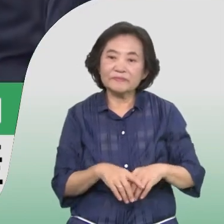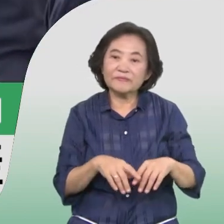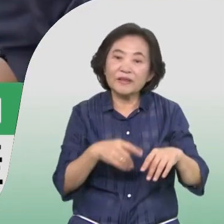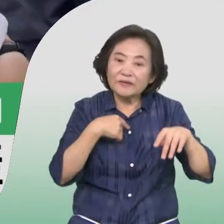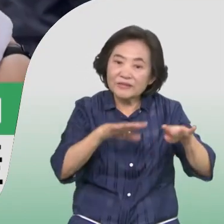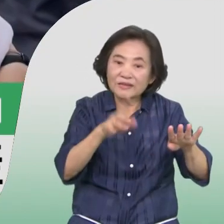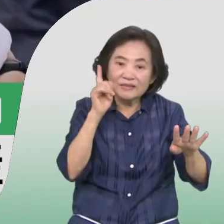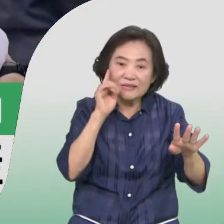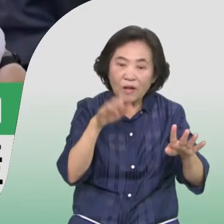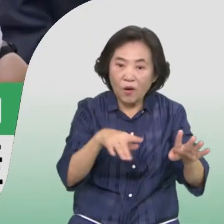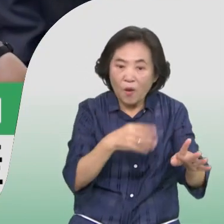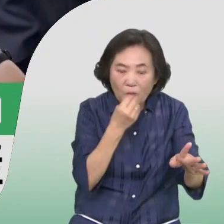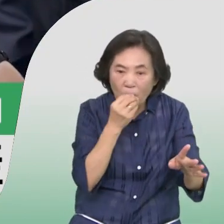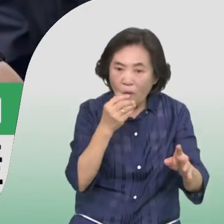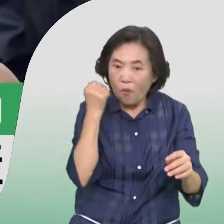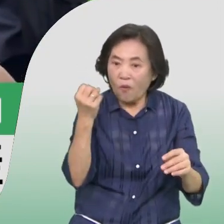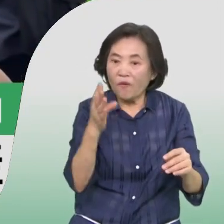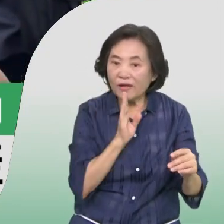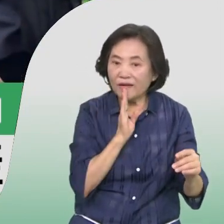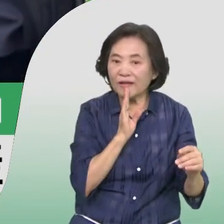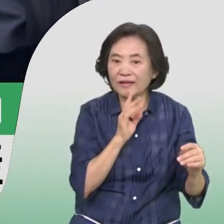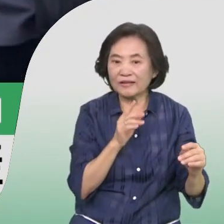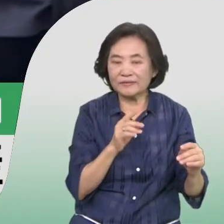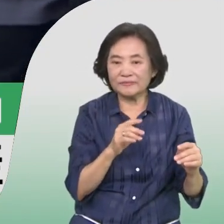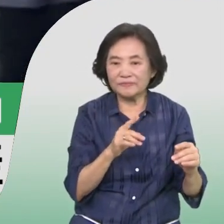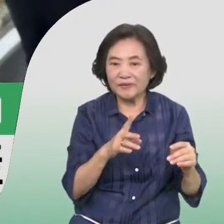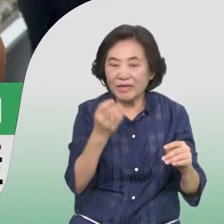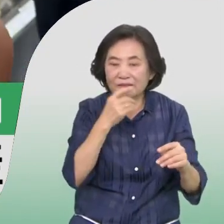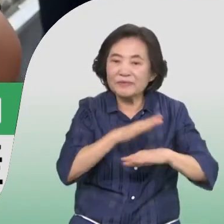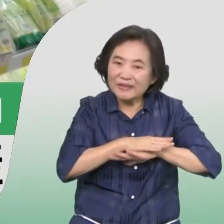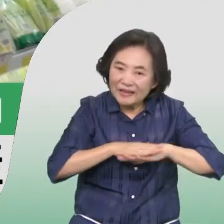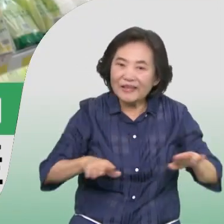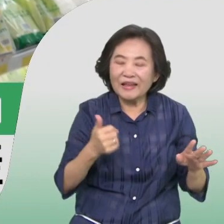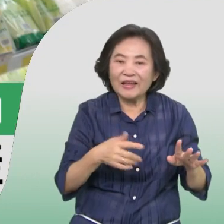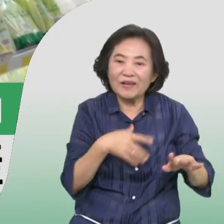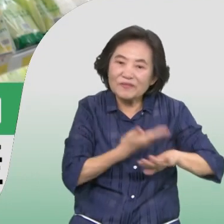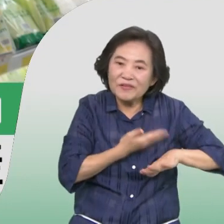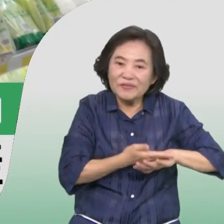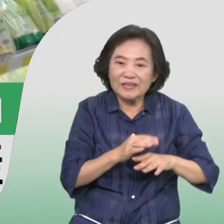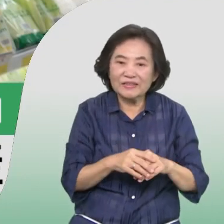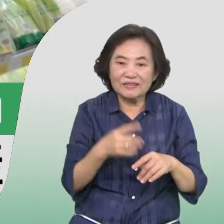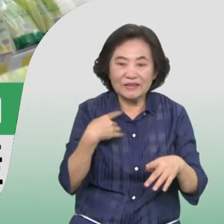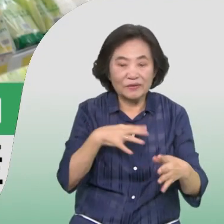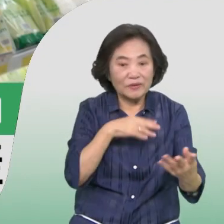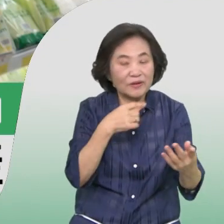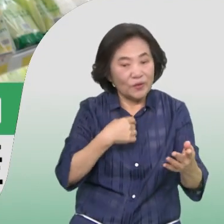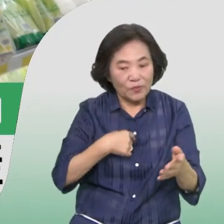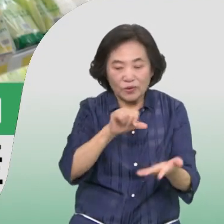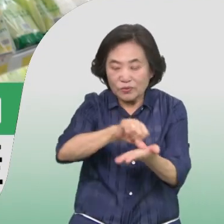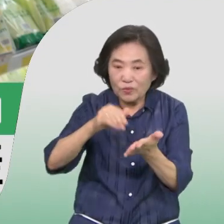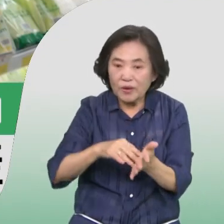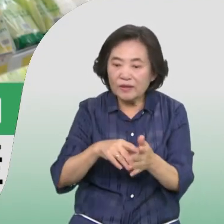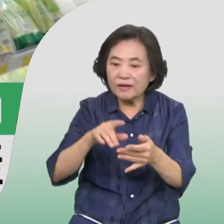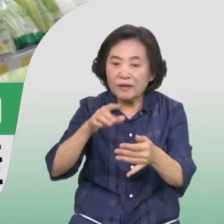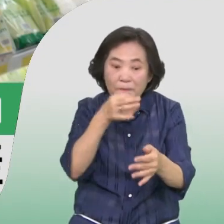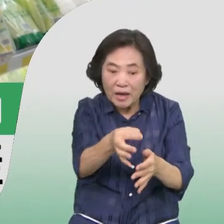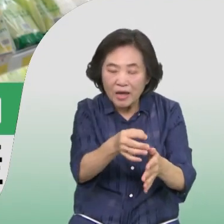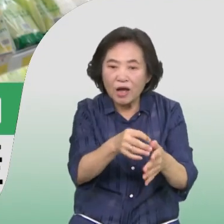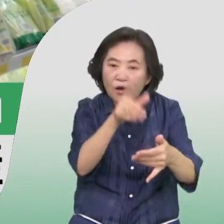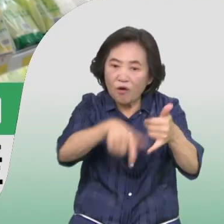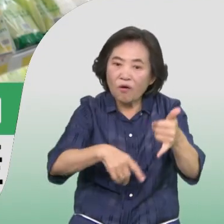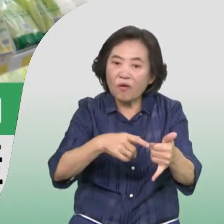就比较新鲜，对，然后比较安心， 可以让我们直接面对消费者。那再来就是因为我们直